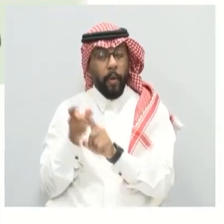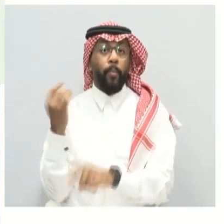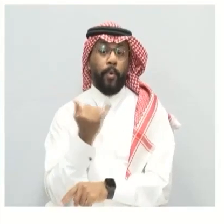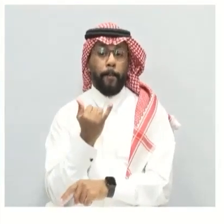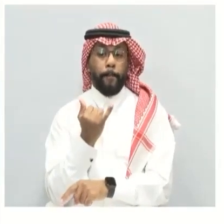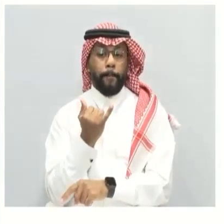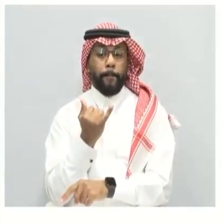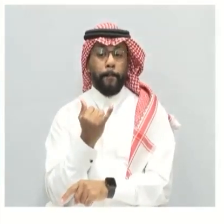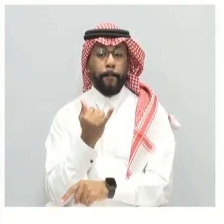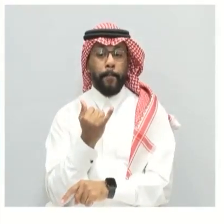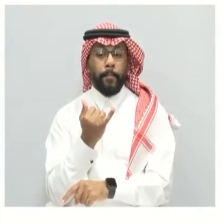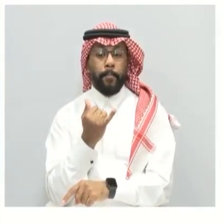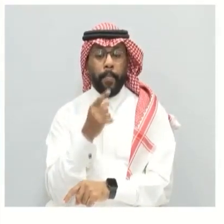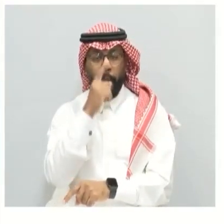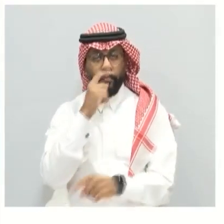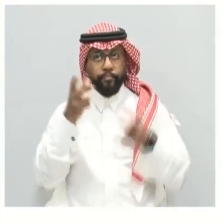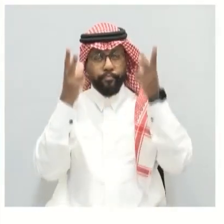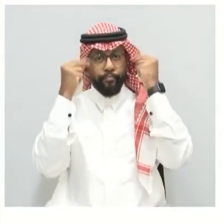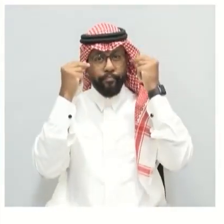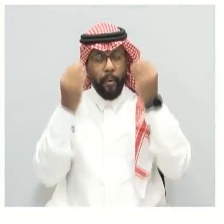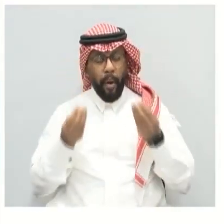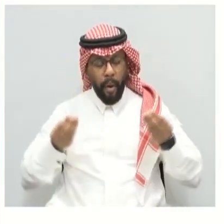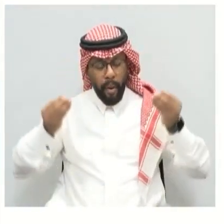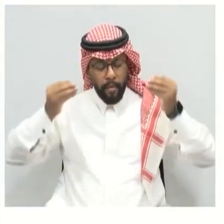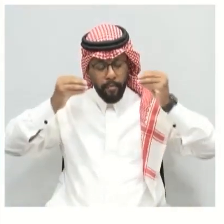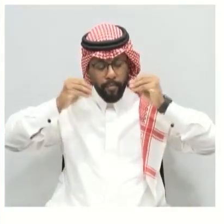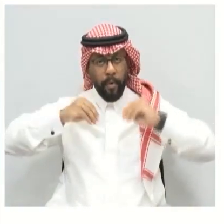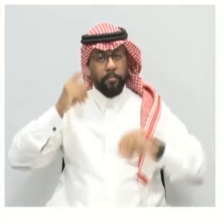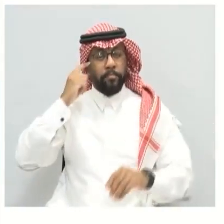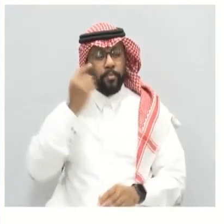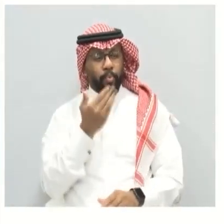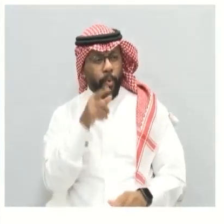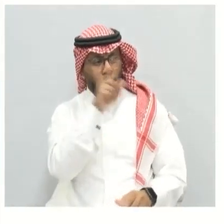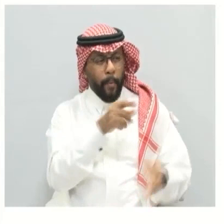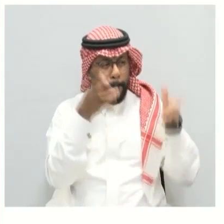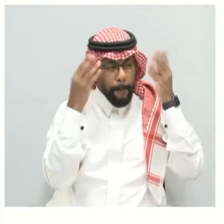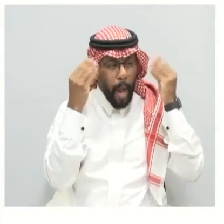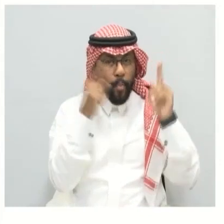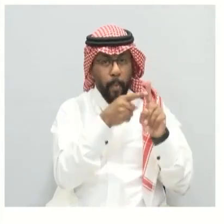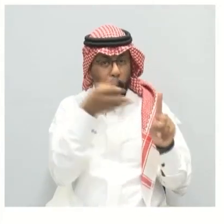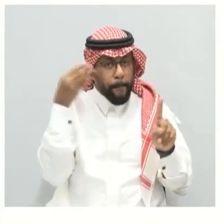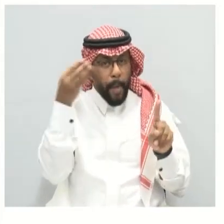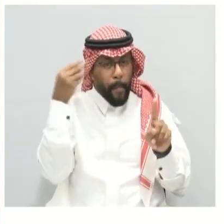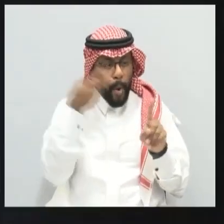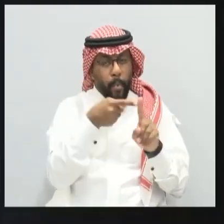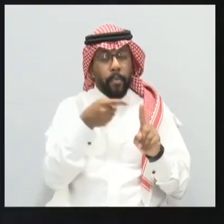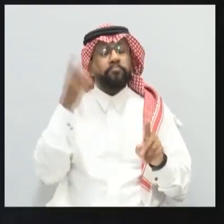اولا الحصول على معلومات حاسمه لاتخاذ لاتخاذ قرار التعيين